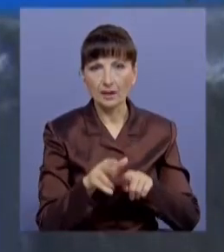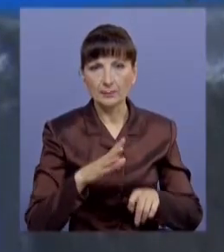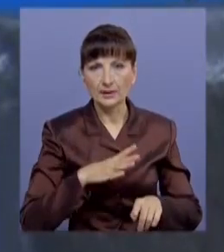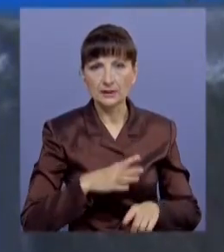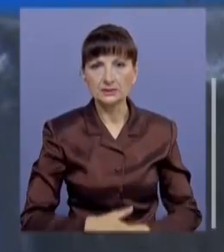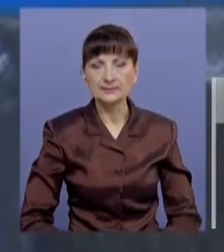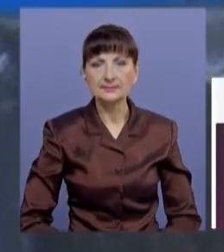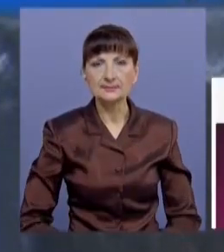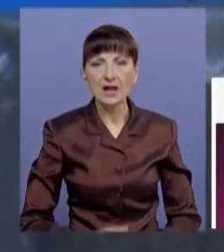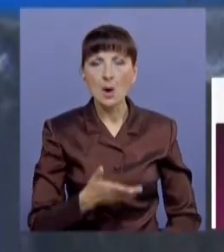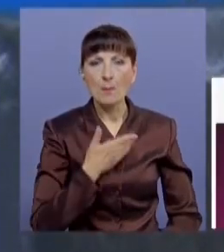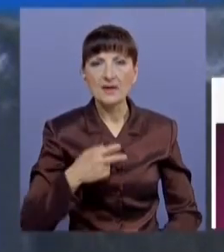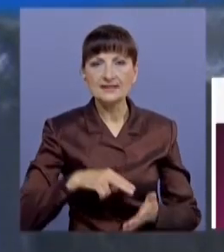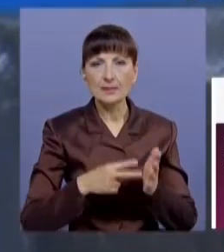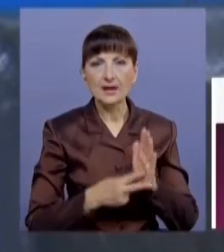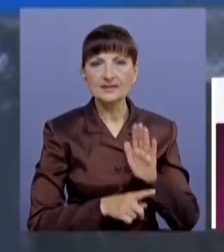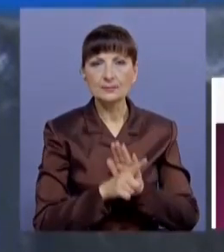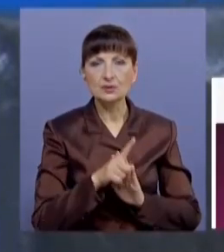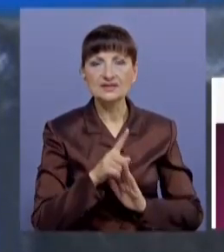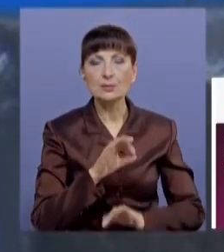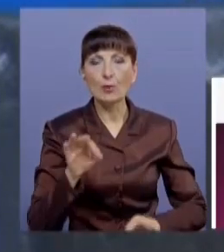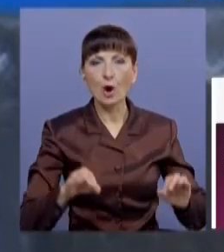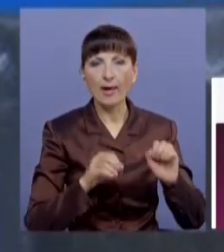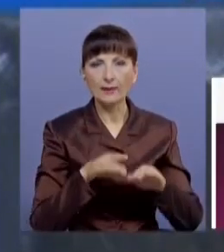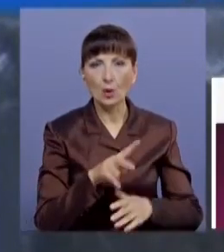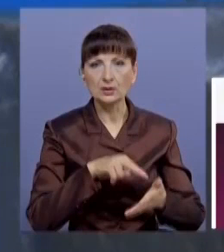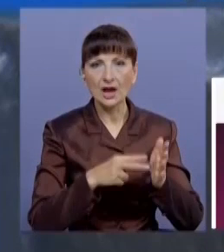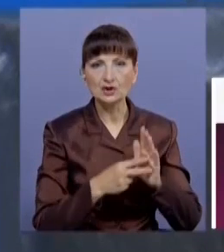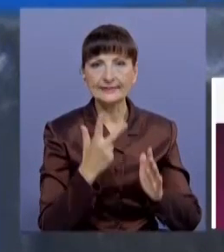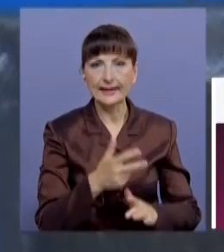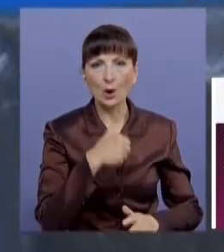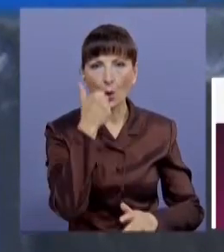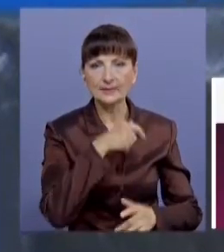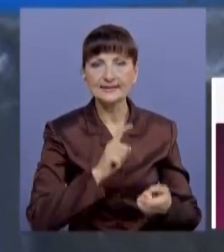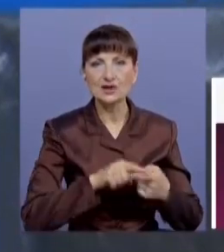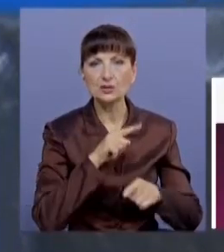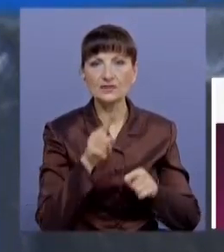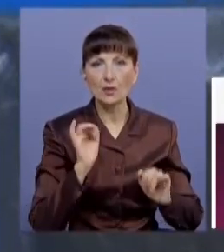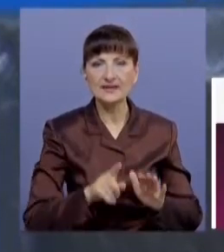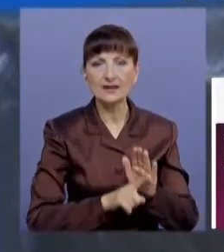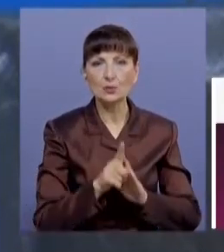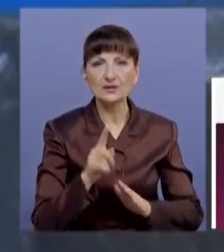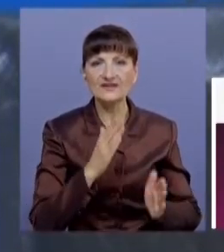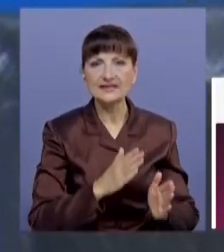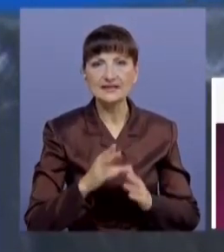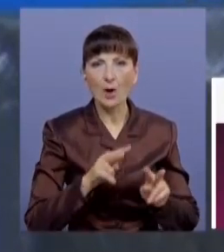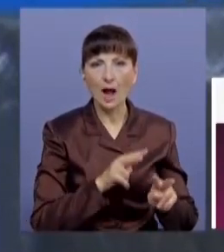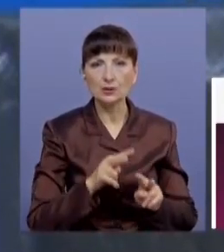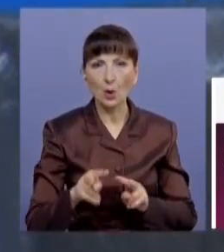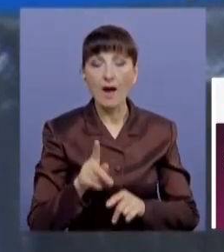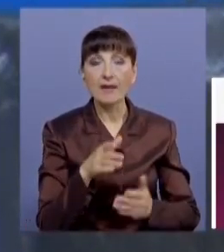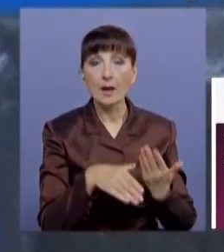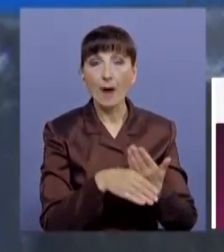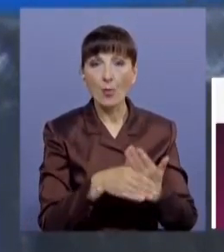у стенда мы собираемся запустить пилотный проект он рассчитан на три года за счет него мы запустим систему контроля она